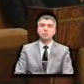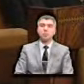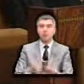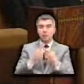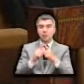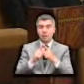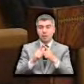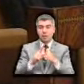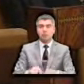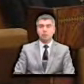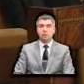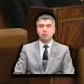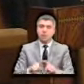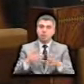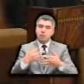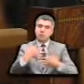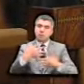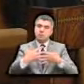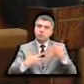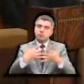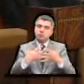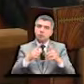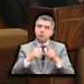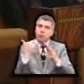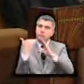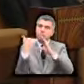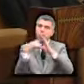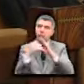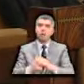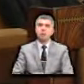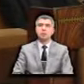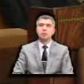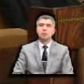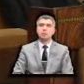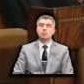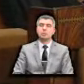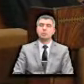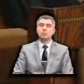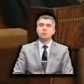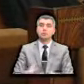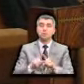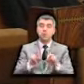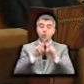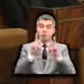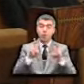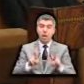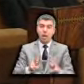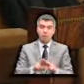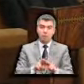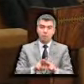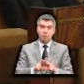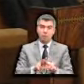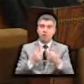الوزير بدوريه توصلت بها السلطات المحليه حول تسليم شواهد